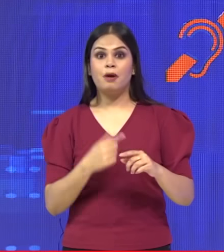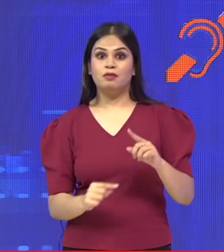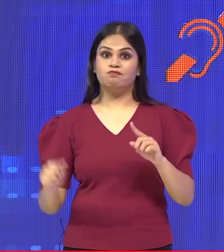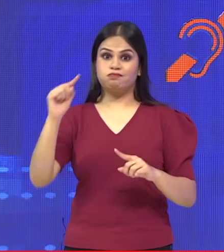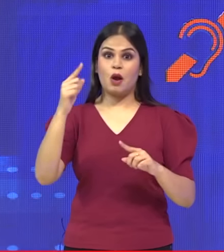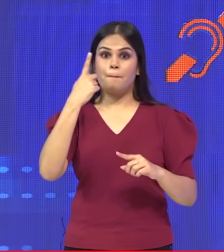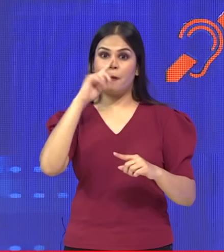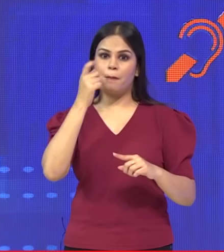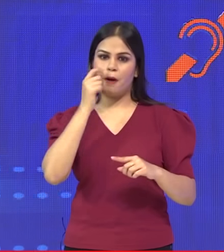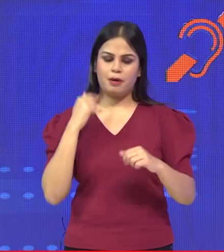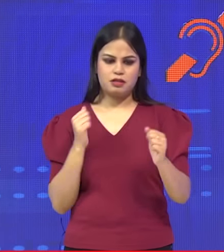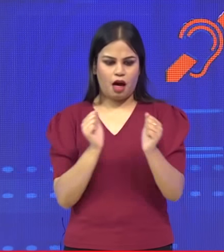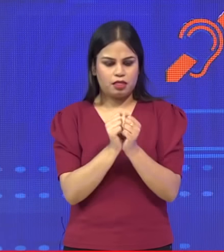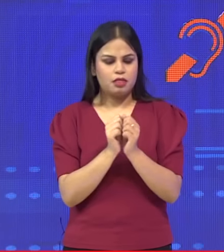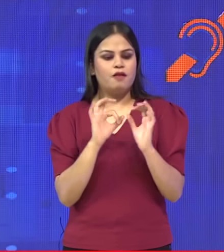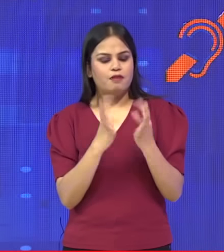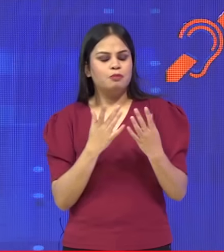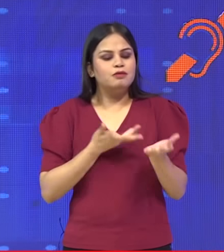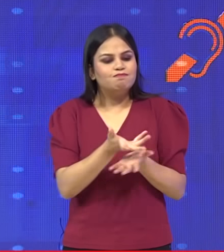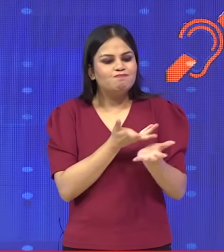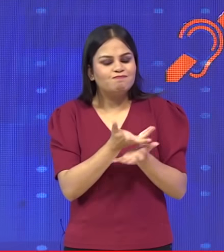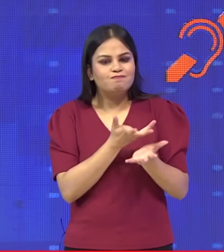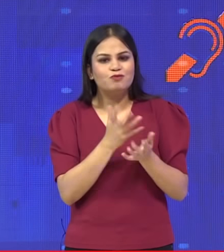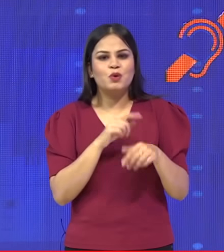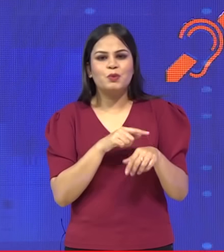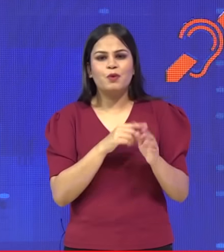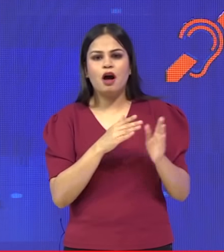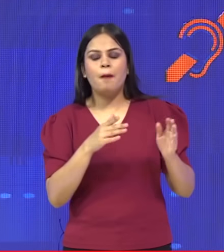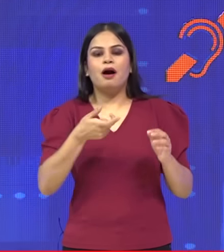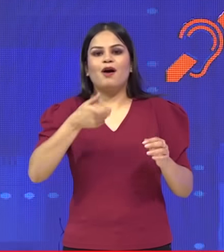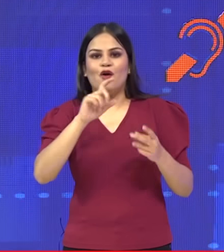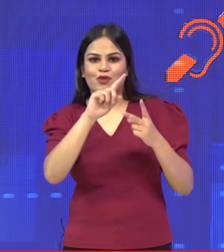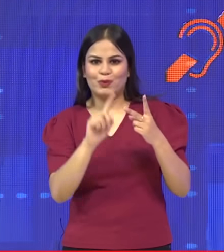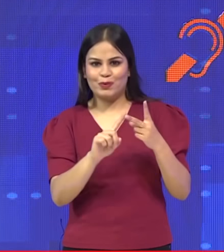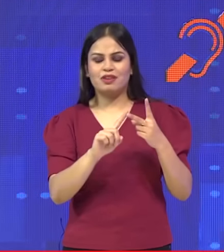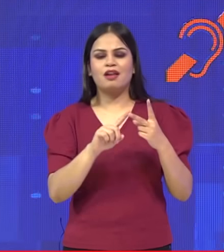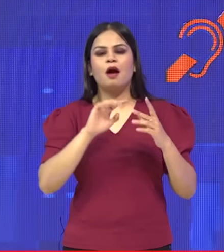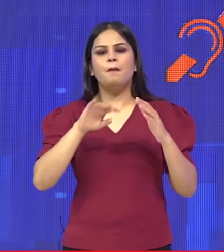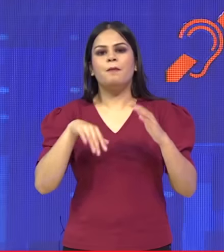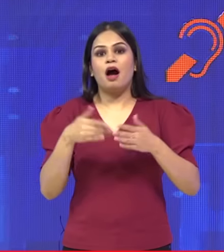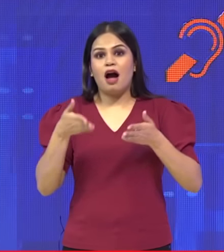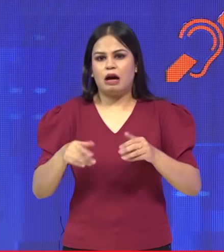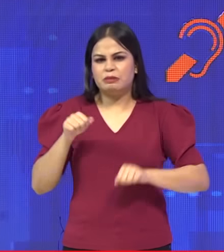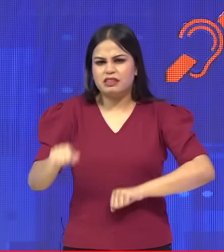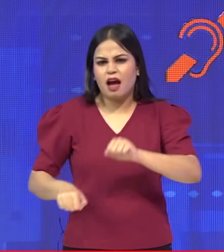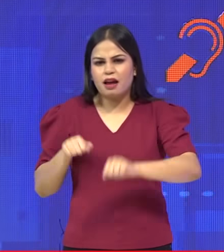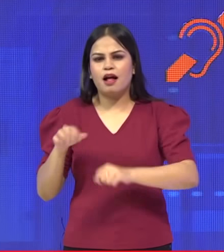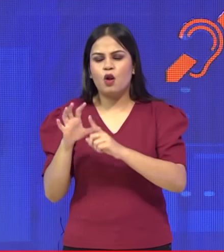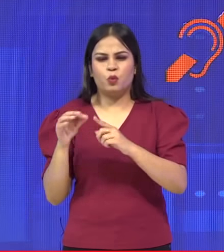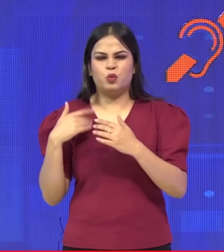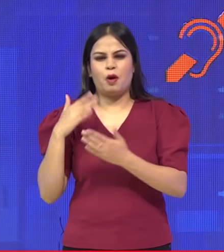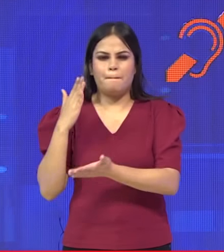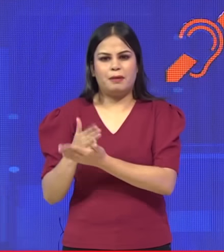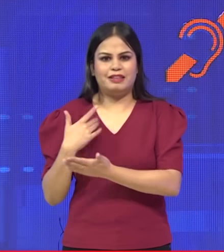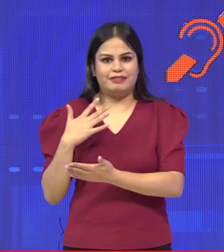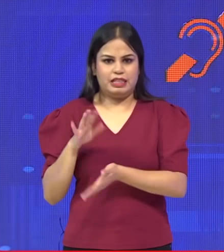हूं दादा के साथ थोड़ा सा वक्त गुजरा हूं और फिर एक और कॉफी हो जाति है और अभी तो साइकिल साइकिल नहीं करता